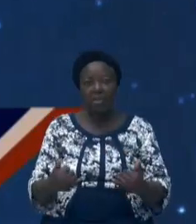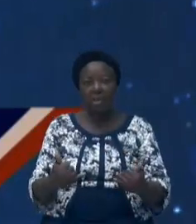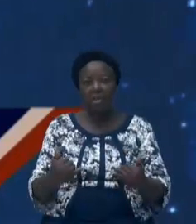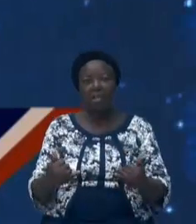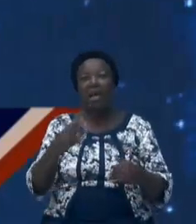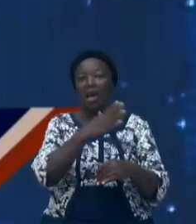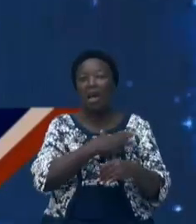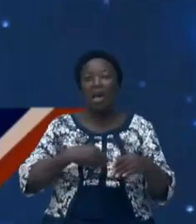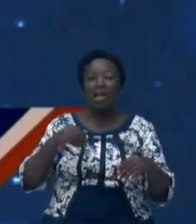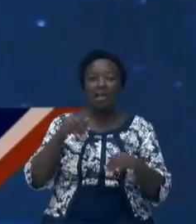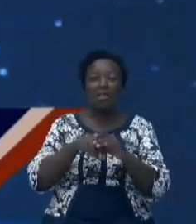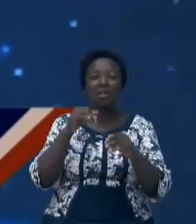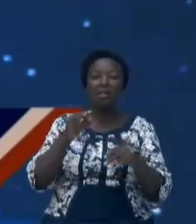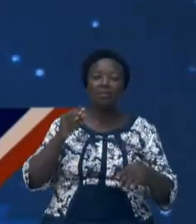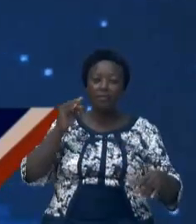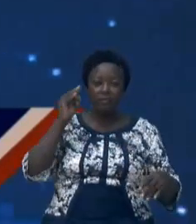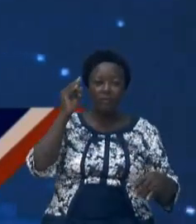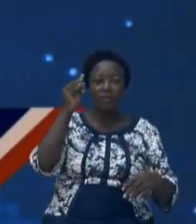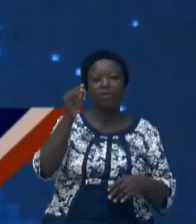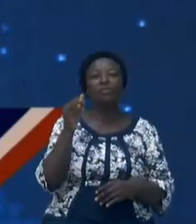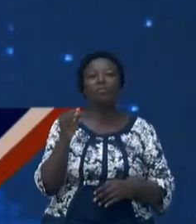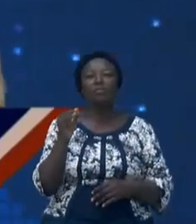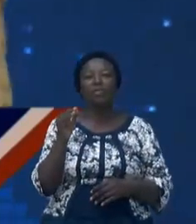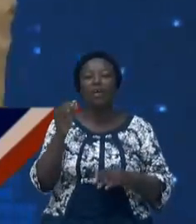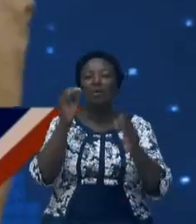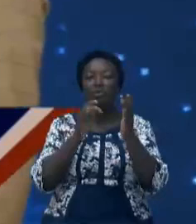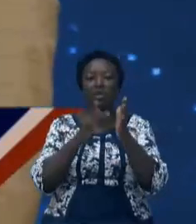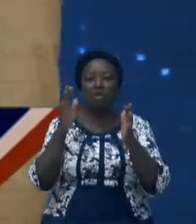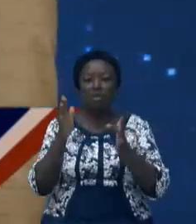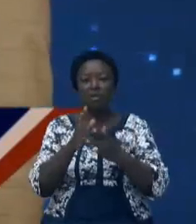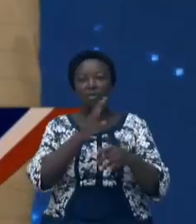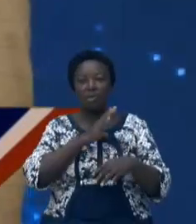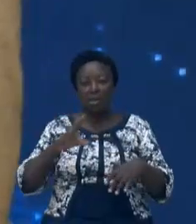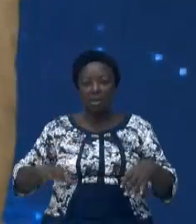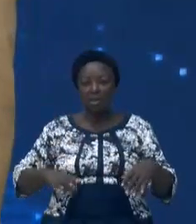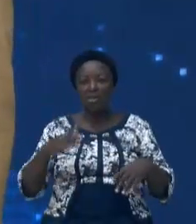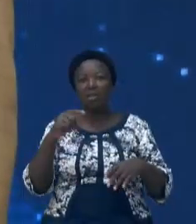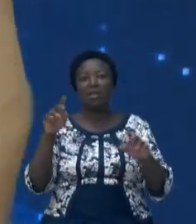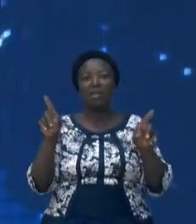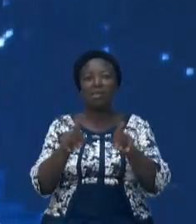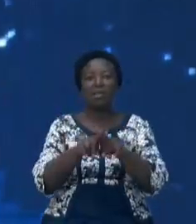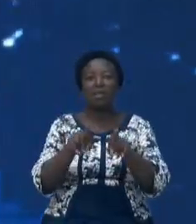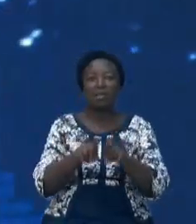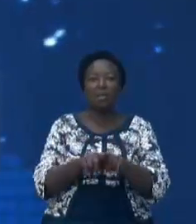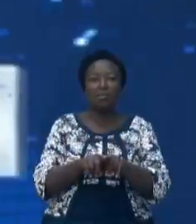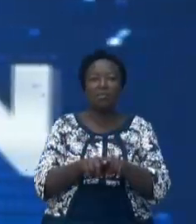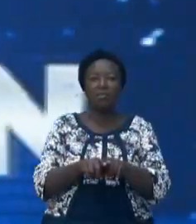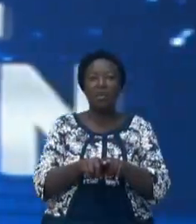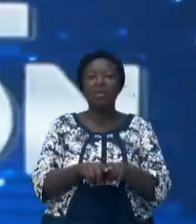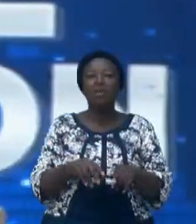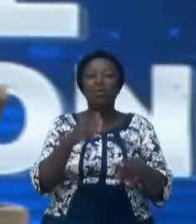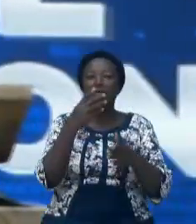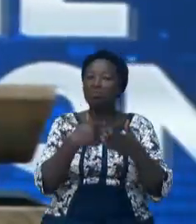passé profond dans le présent et dans l'avenir infinie